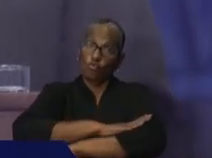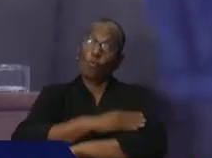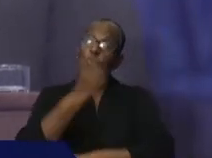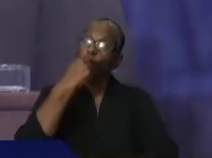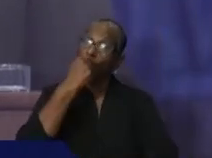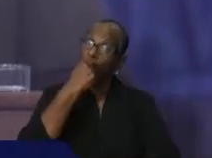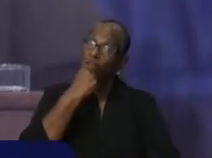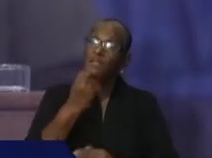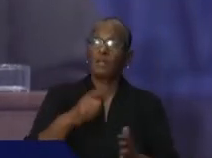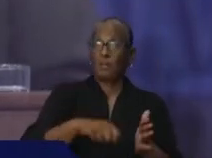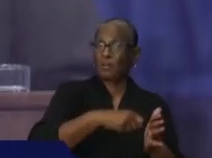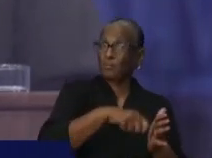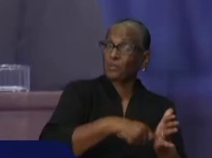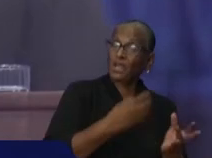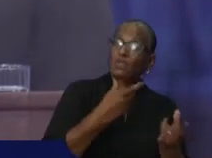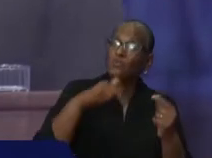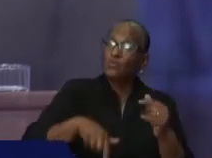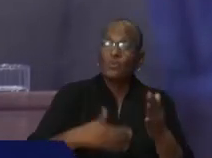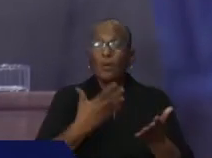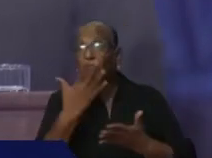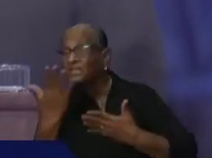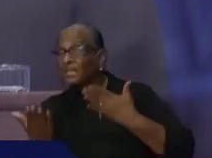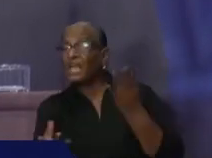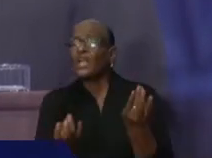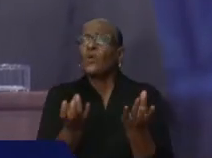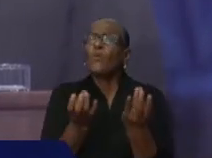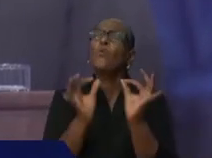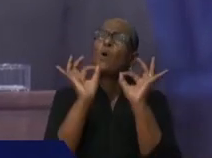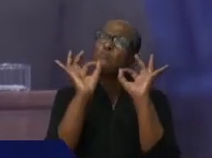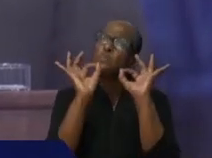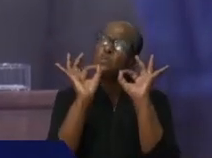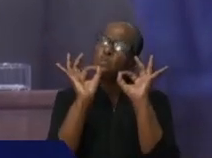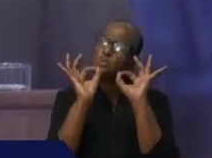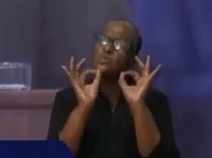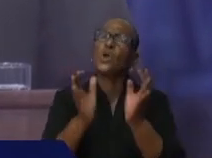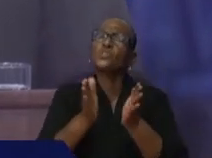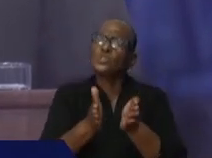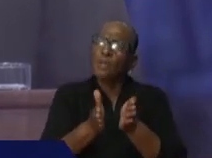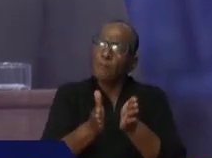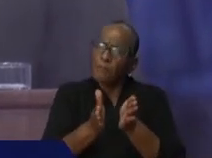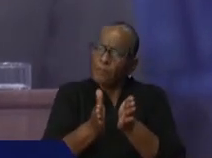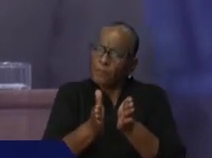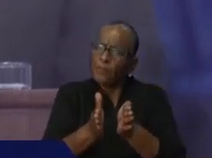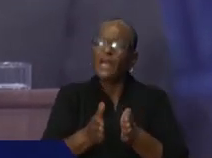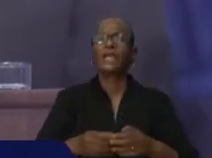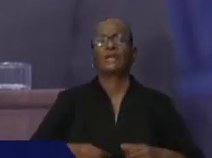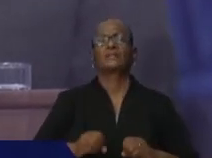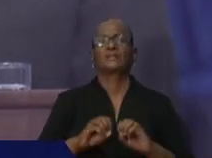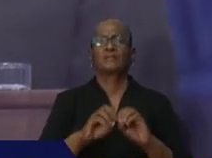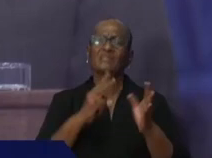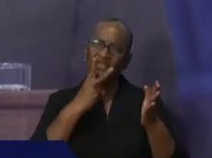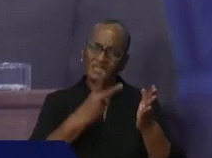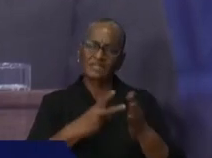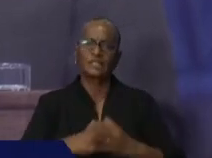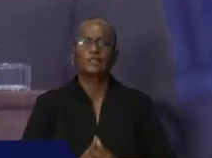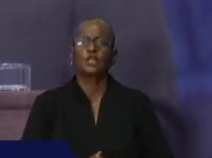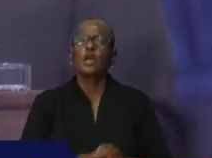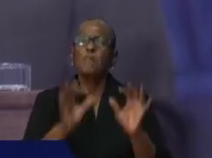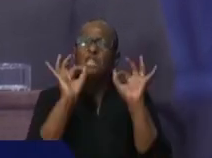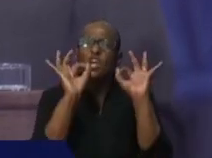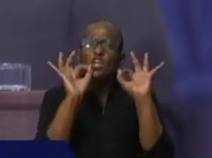lokale ondernemers om het juiste pakket daar te identificeren met de